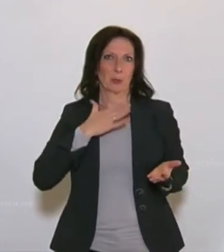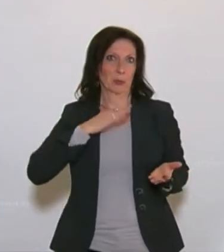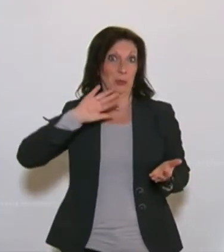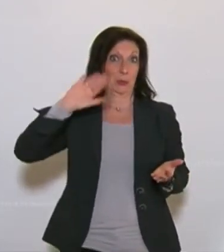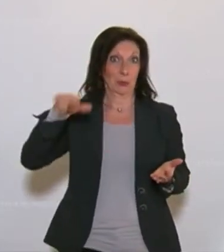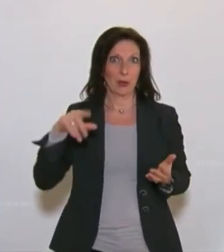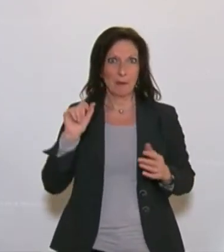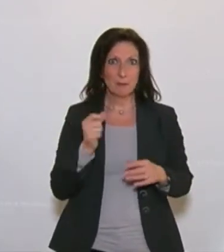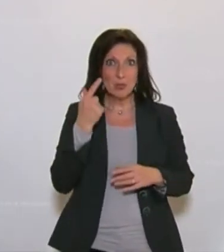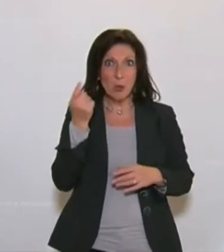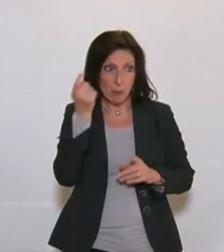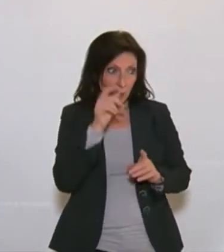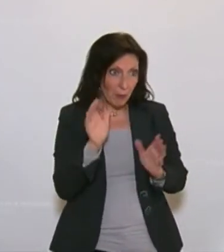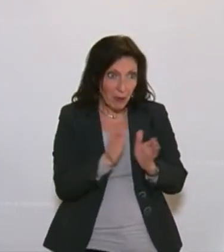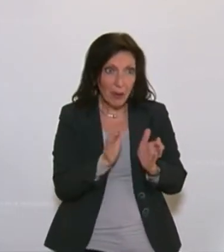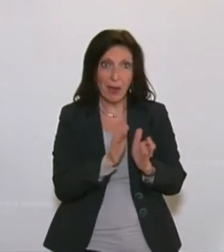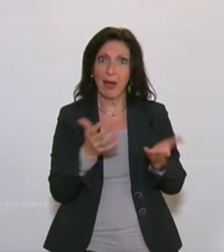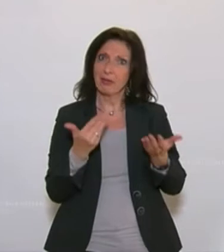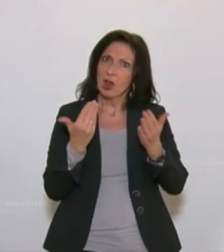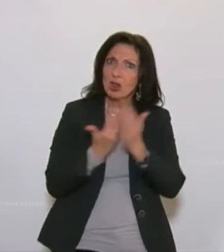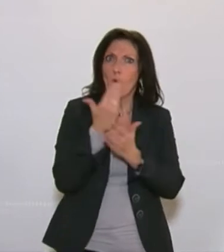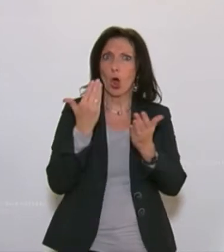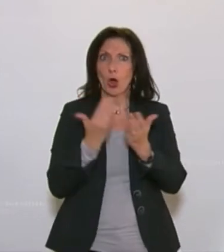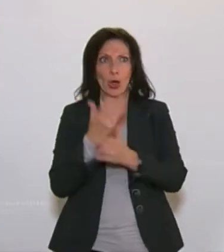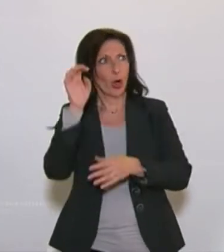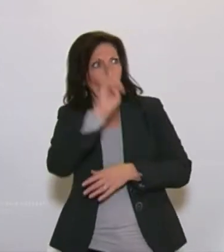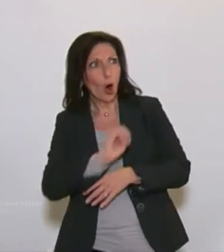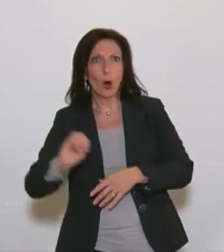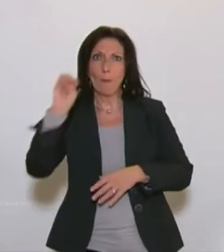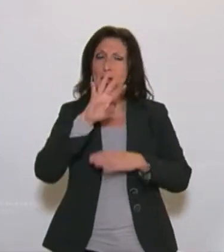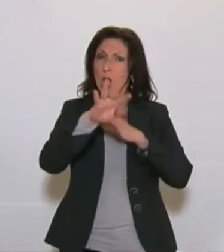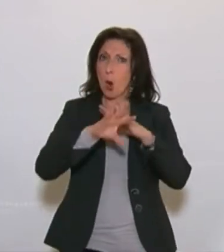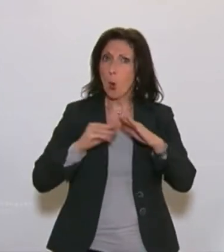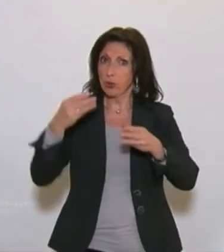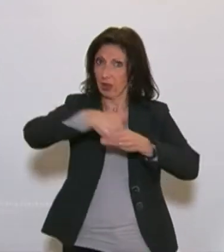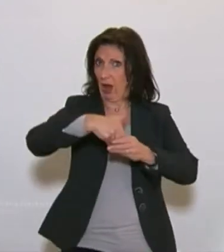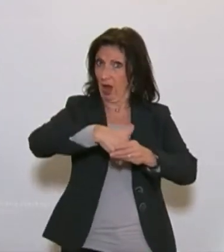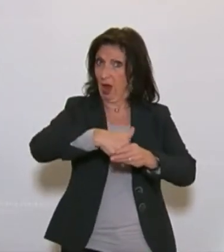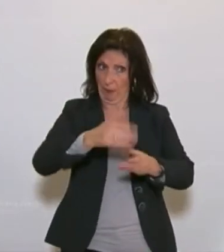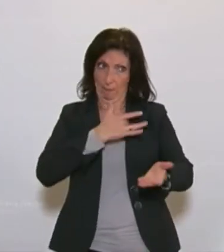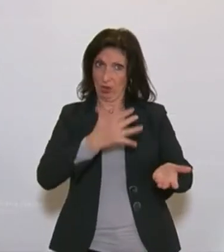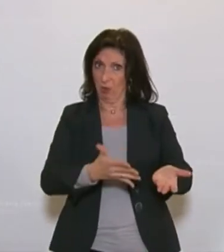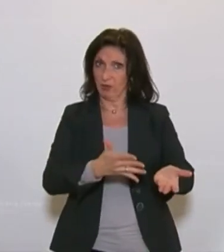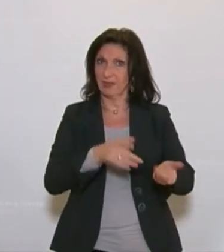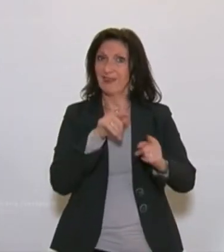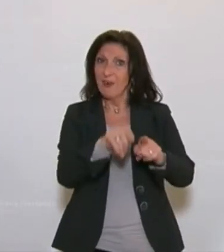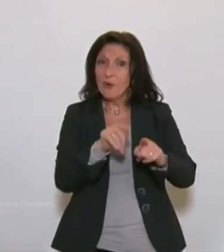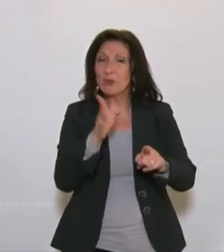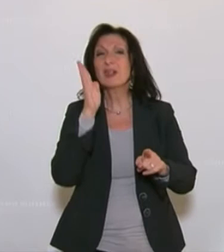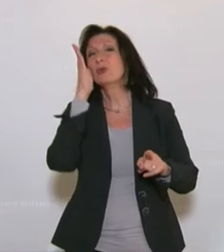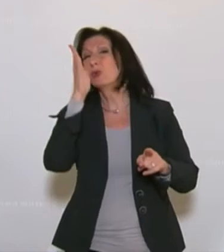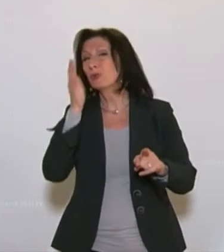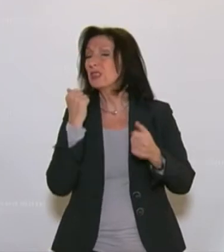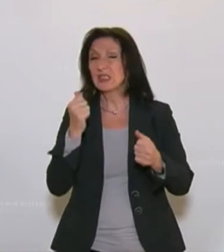da insbesondere kleine, innovative, neue europäische Unternehmen ein. Und genau die werden es sein, die darunter leiden